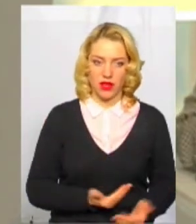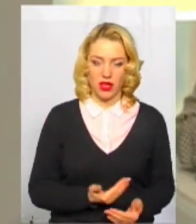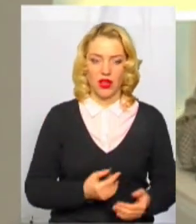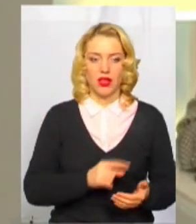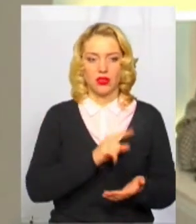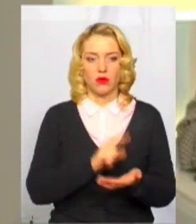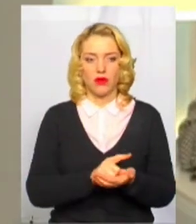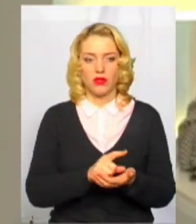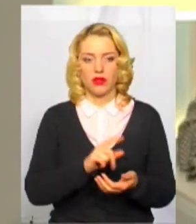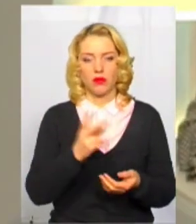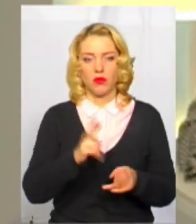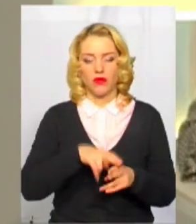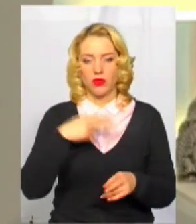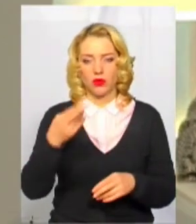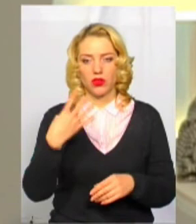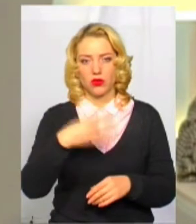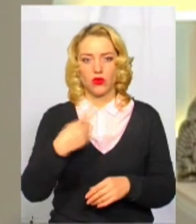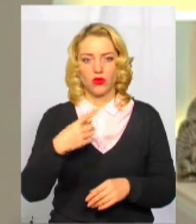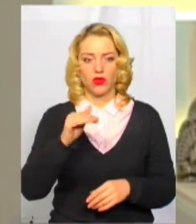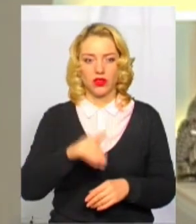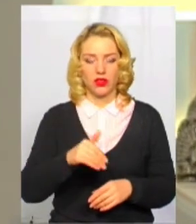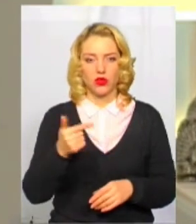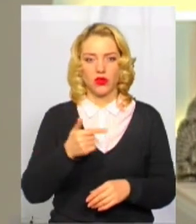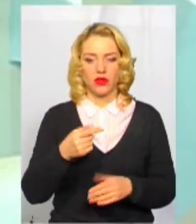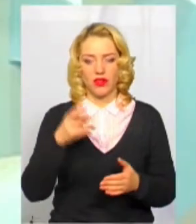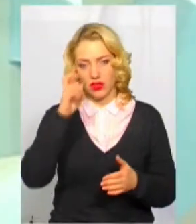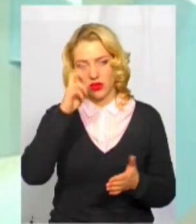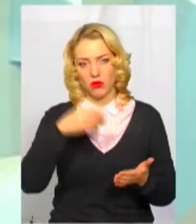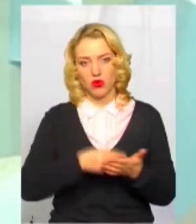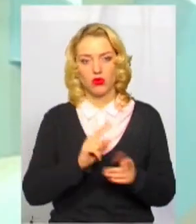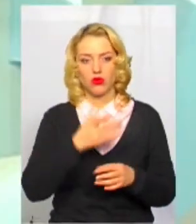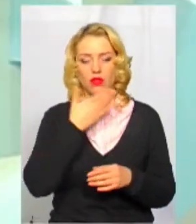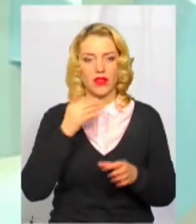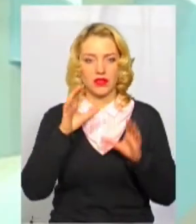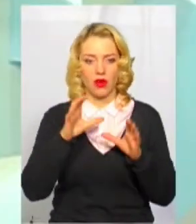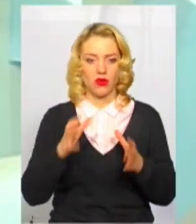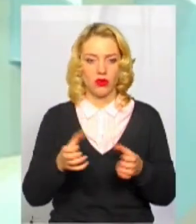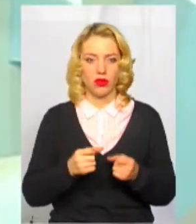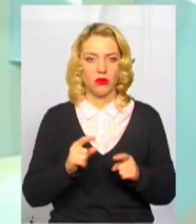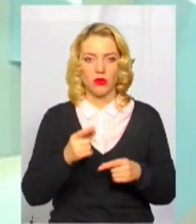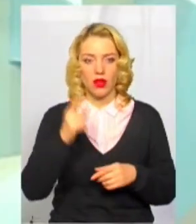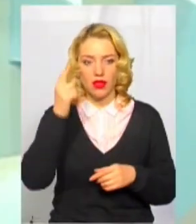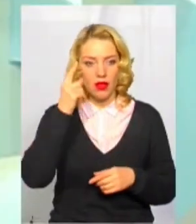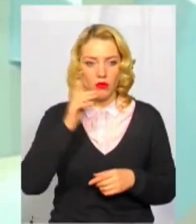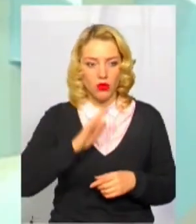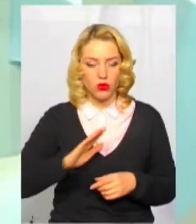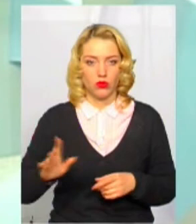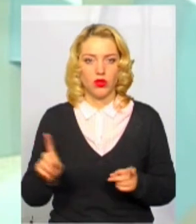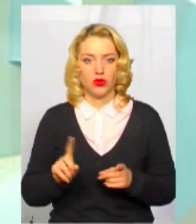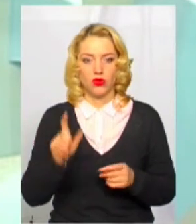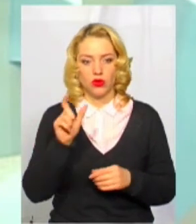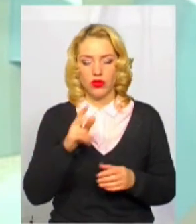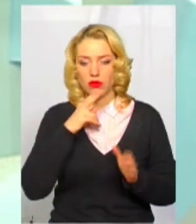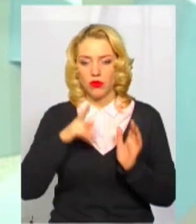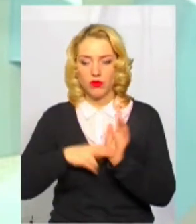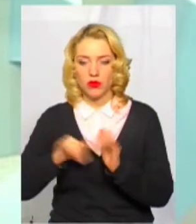зобов'язана за субсидії повернути 41 тисячу гривень в бюджет, тому що вона незаконно її отримала. Вона не подумала, що вона зареєстрована в